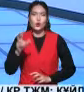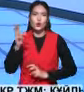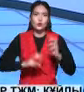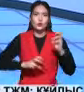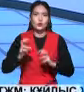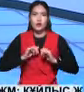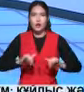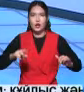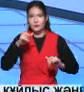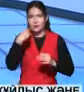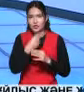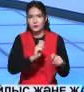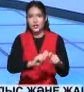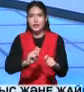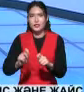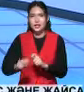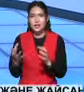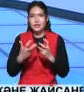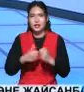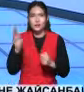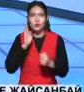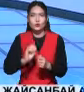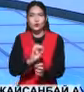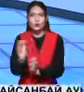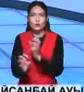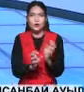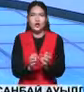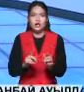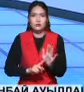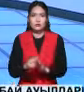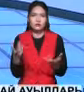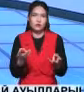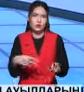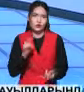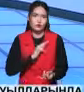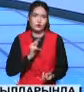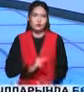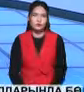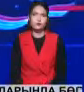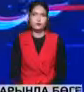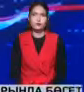арттырып, жеке инвестициялар есебінен сумен қамтамасыз ету нысандарын іске қосу қажет деді.